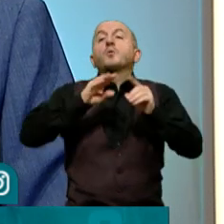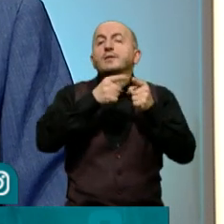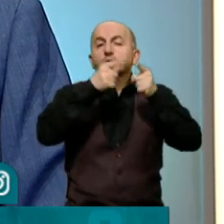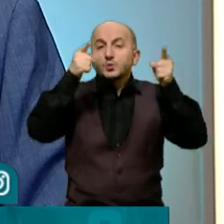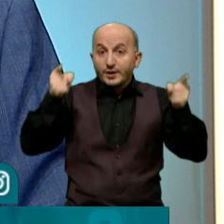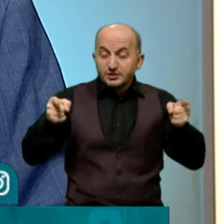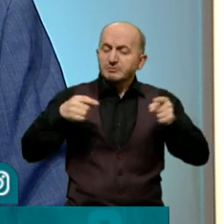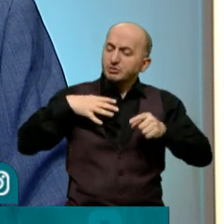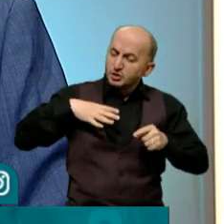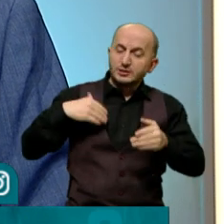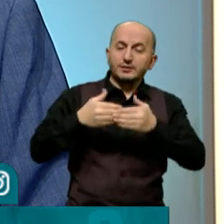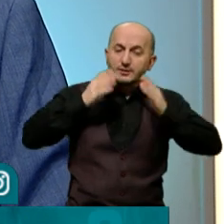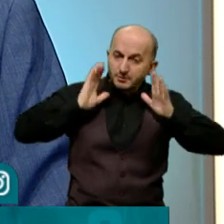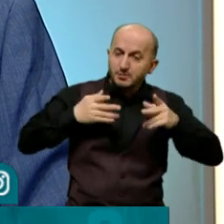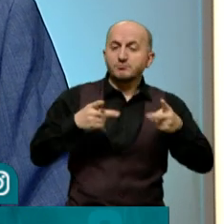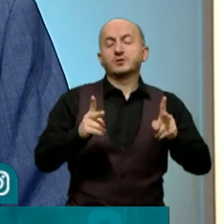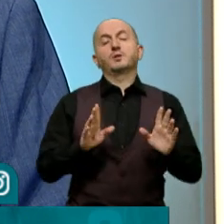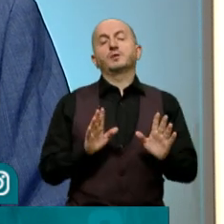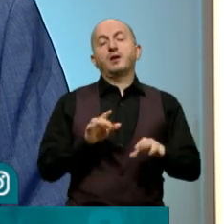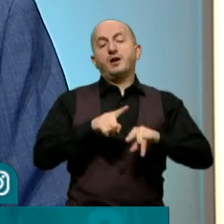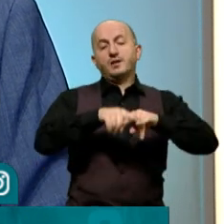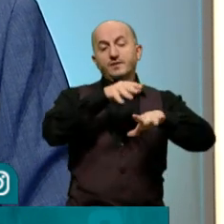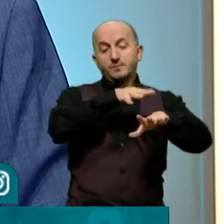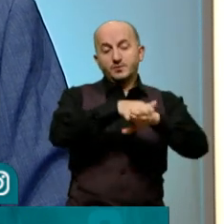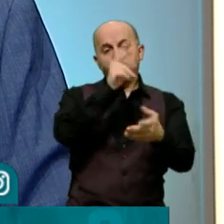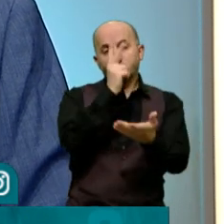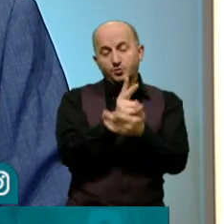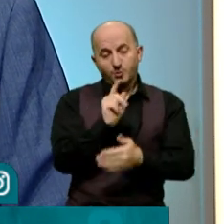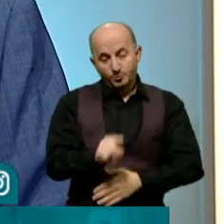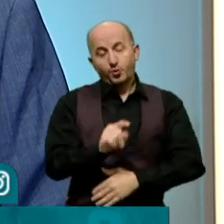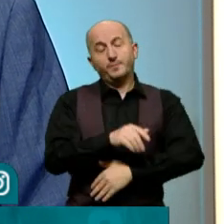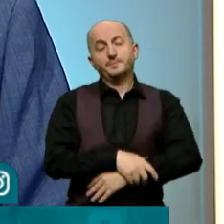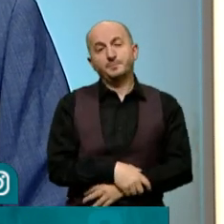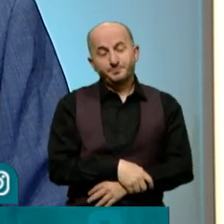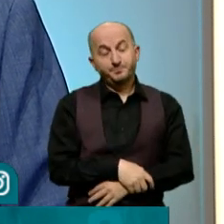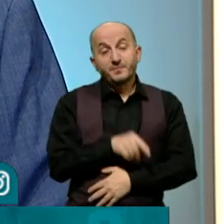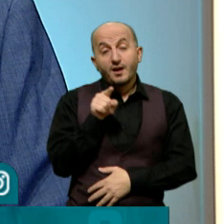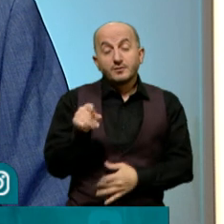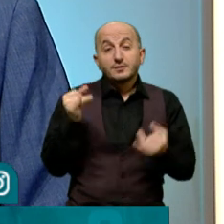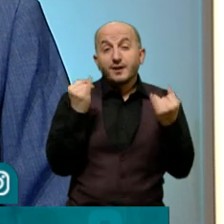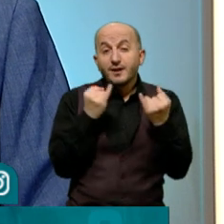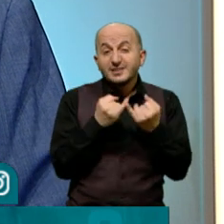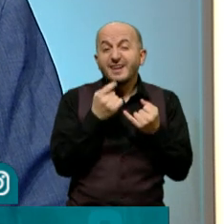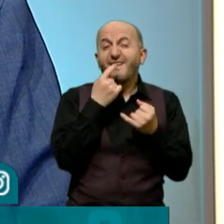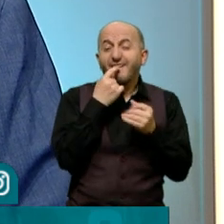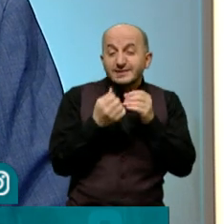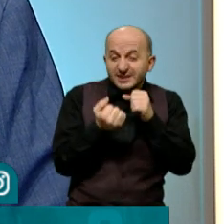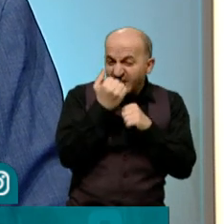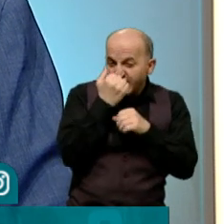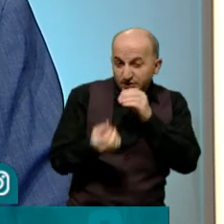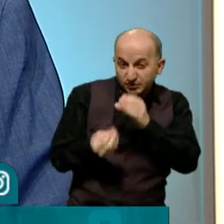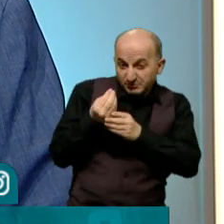sürece dilediği kadar namaz kılabilir. Hanefi mezhebinin hükmü bu. Bu kardeşimiz diş kanaması ile